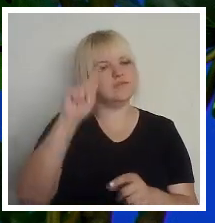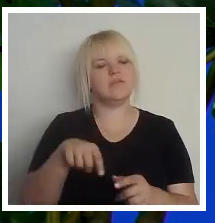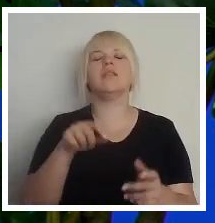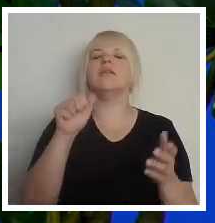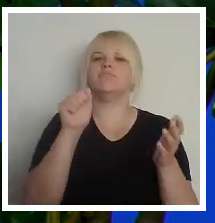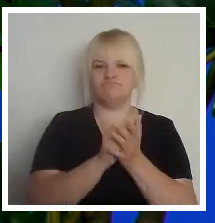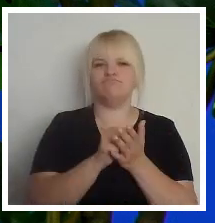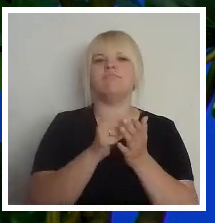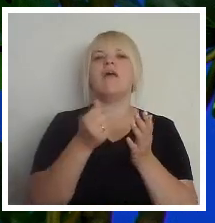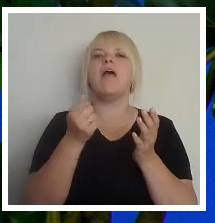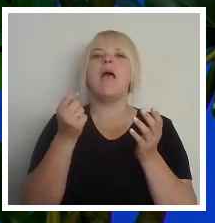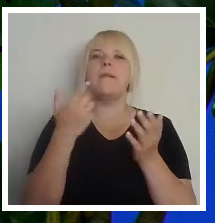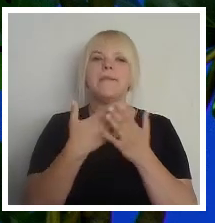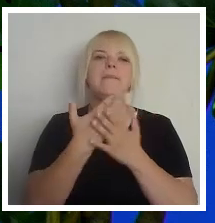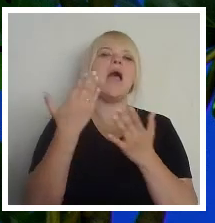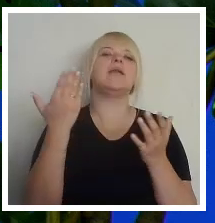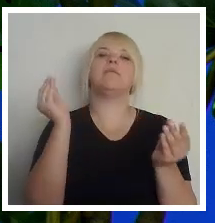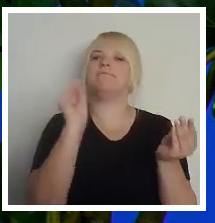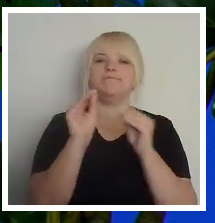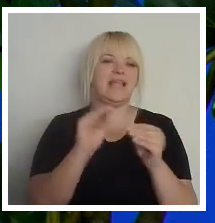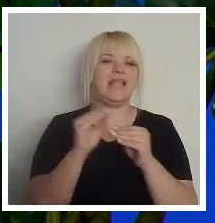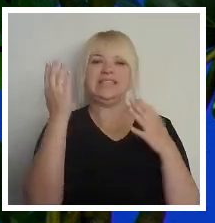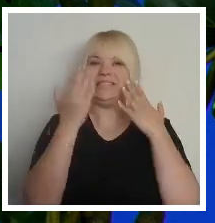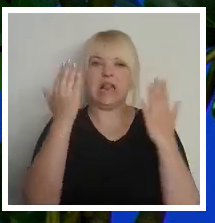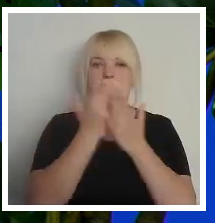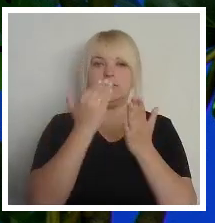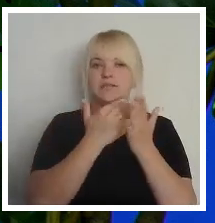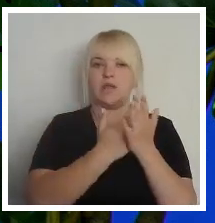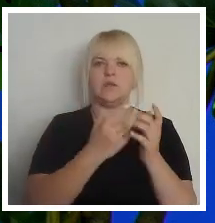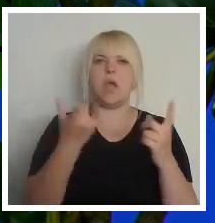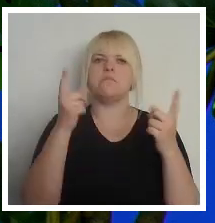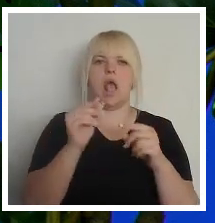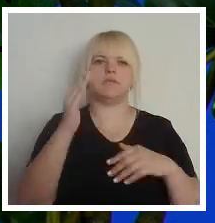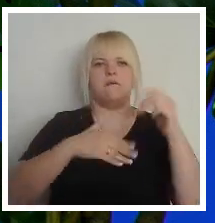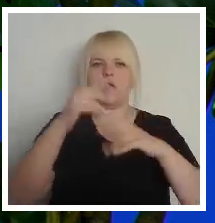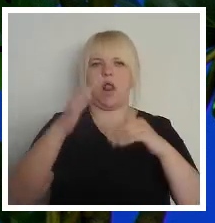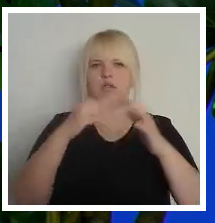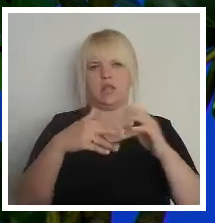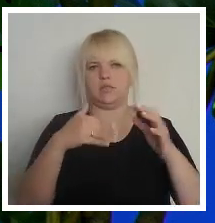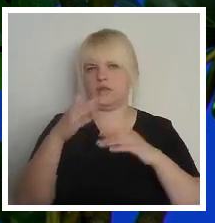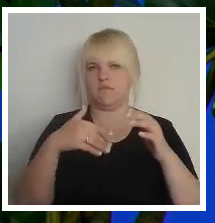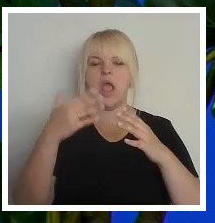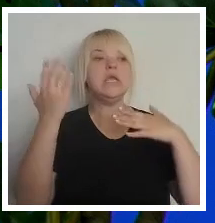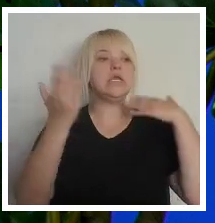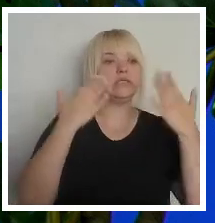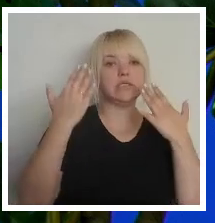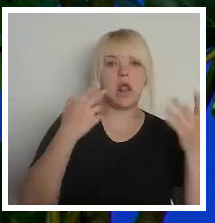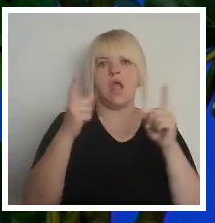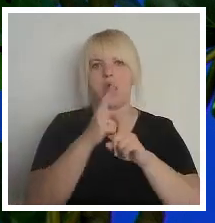proti izklādējuši saturs nenozīmē maz kvalitatīvu saturu, proti izklādējuši var būt arī